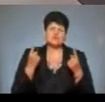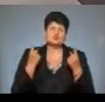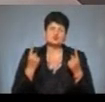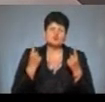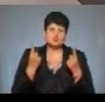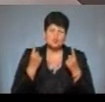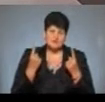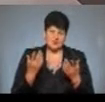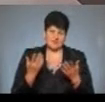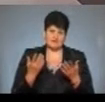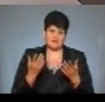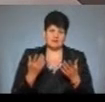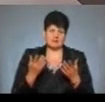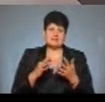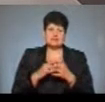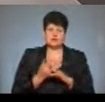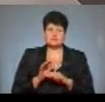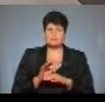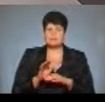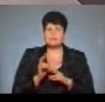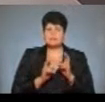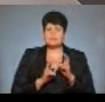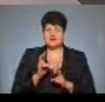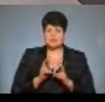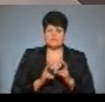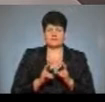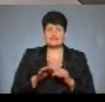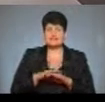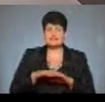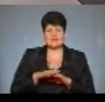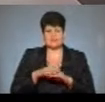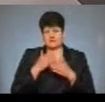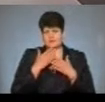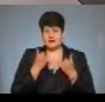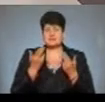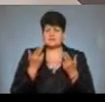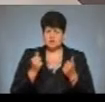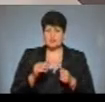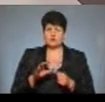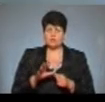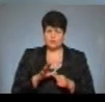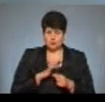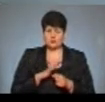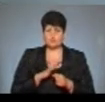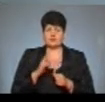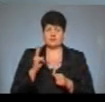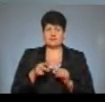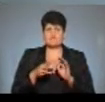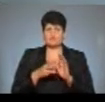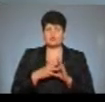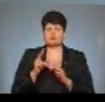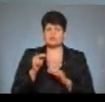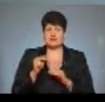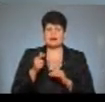суттєвих, яка от по сільгоспідприємствах, по населенню немає. Звичайно, що був той самий, знову ж таки, 28